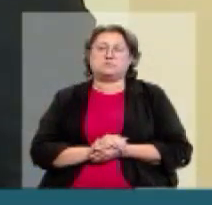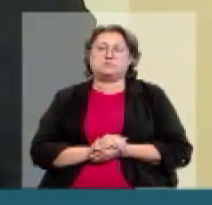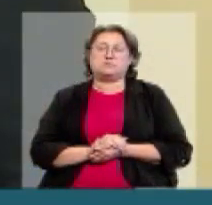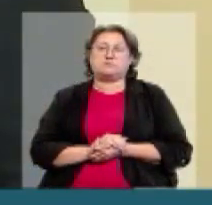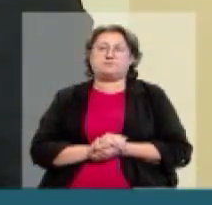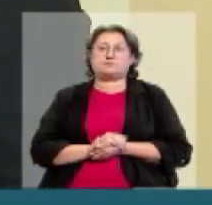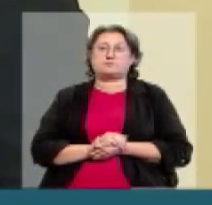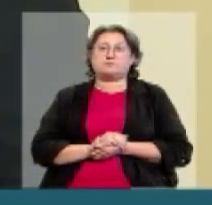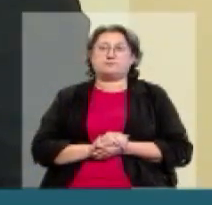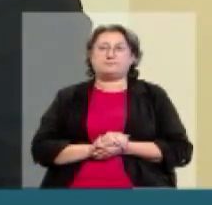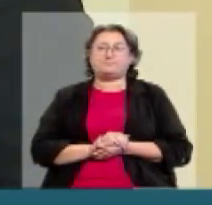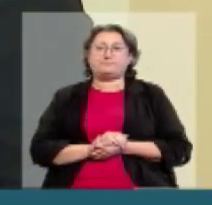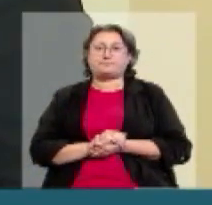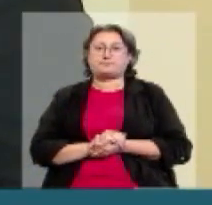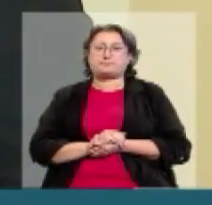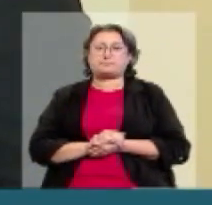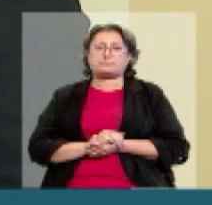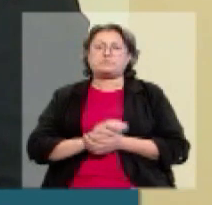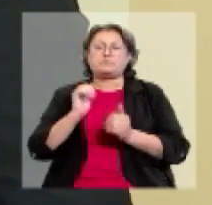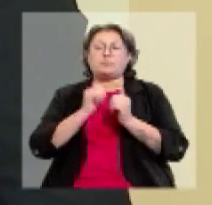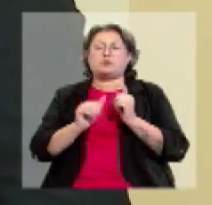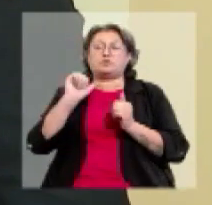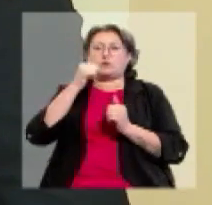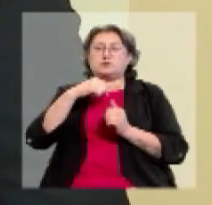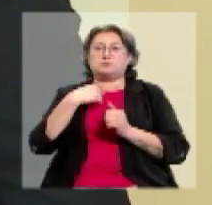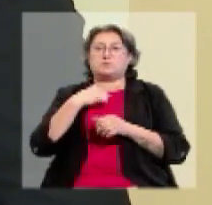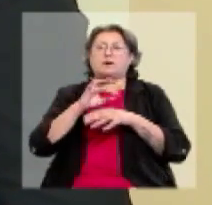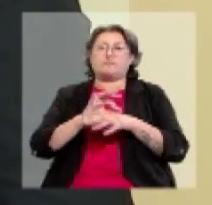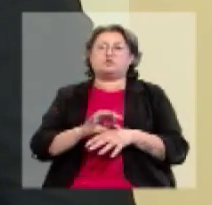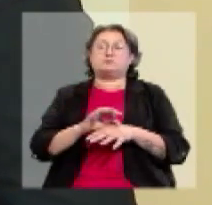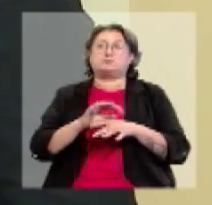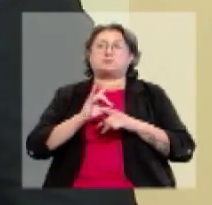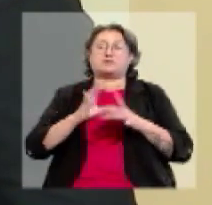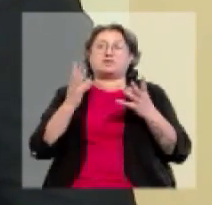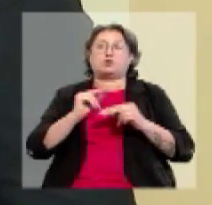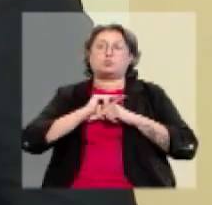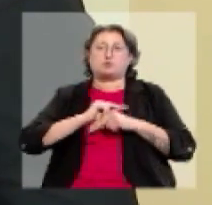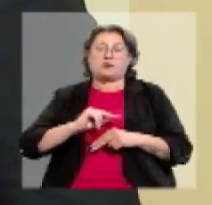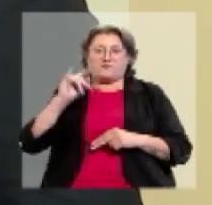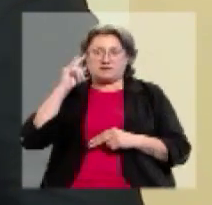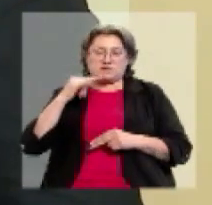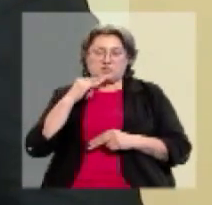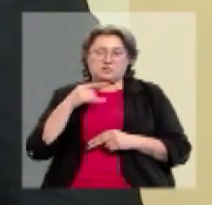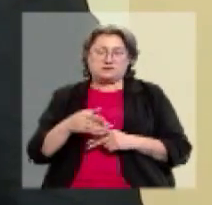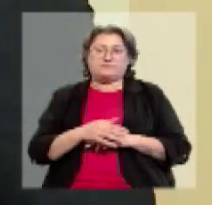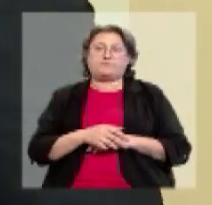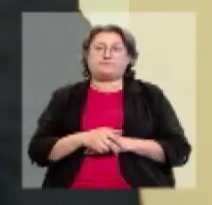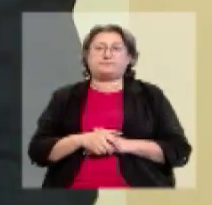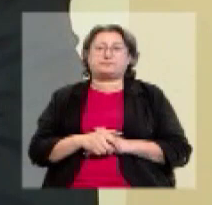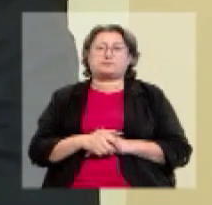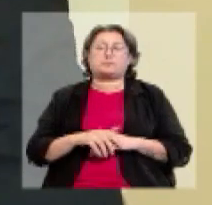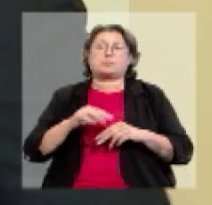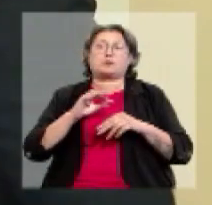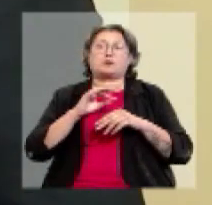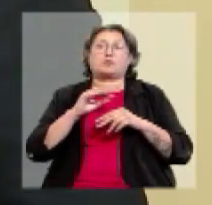Біз жыл сайын Қазақстанда еңбек күнін атап өтеміз. Қазақстанда осы күнімен бірге еңбек жолы